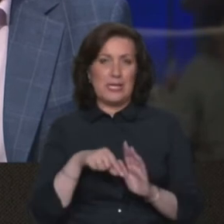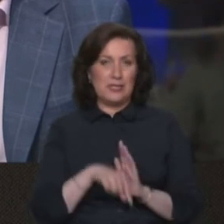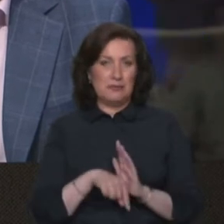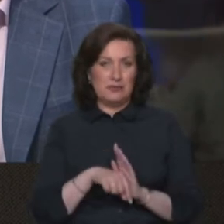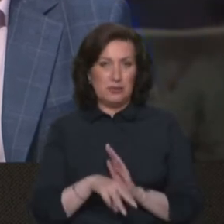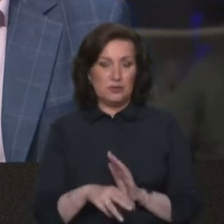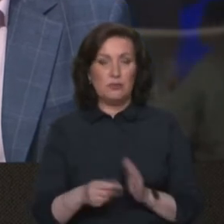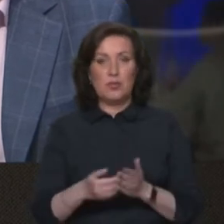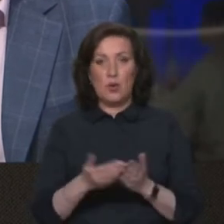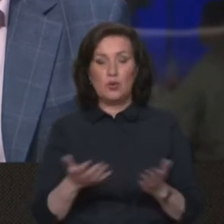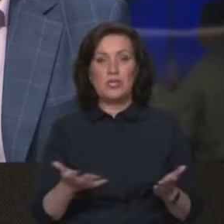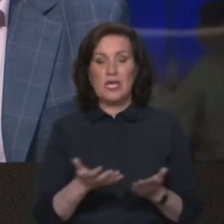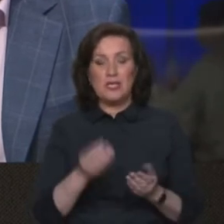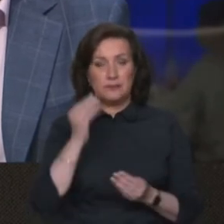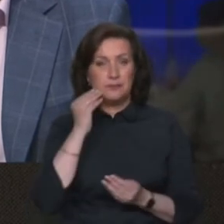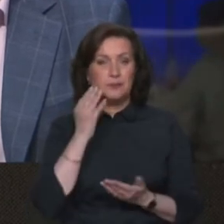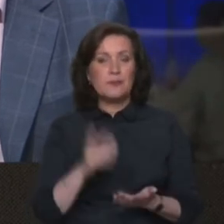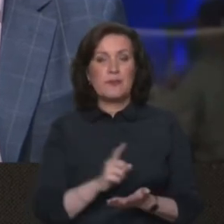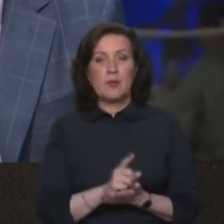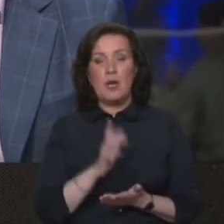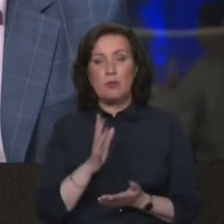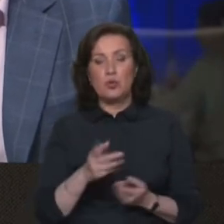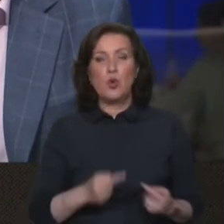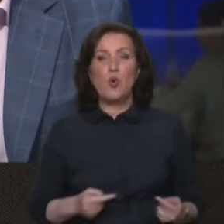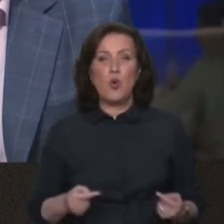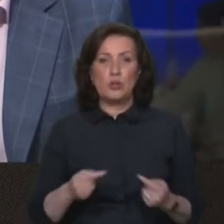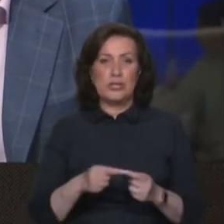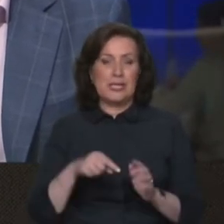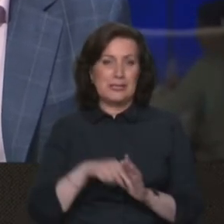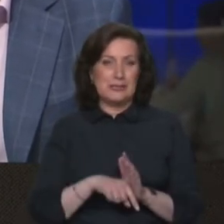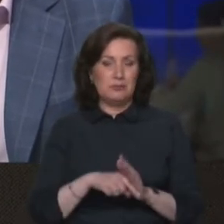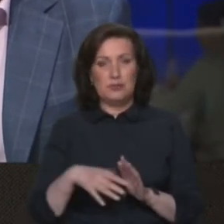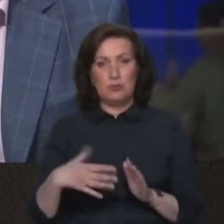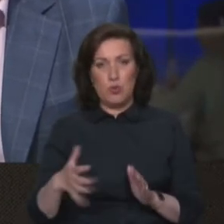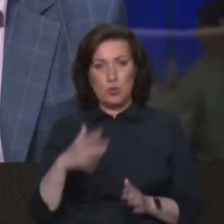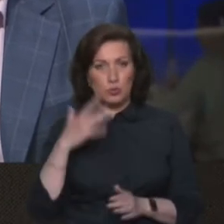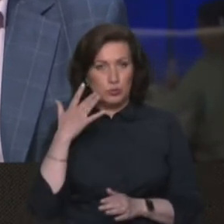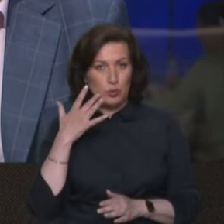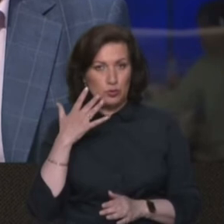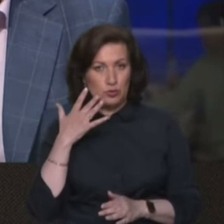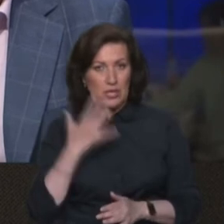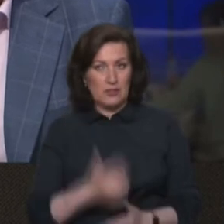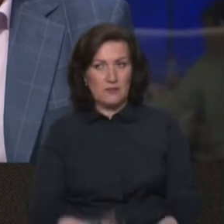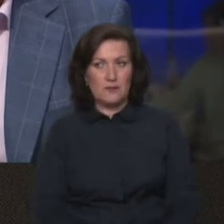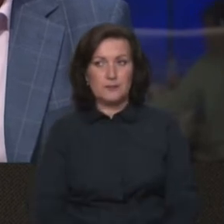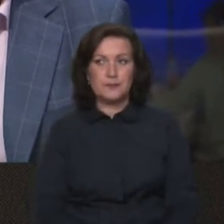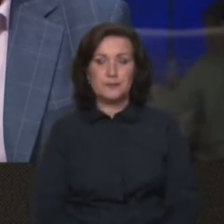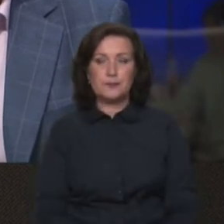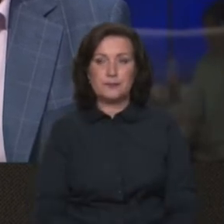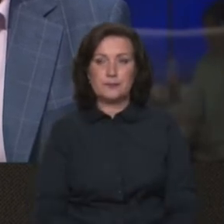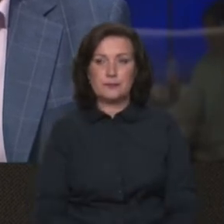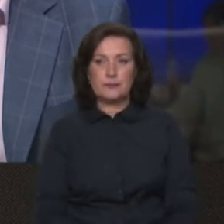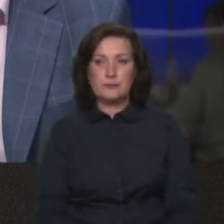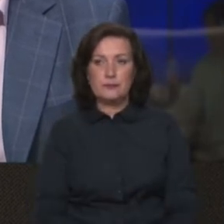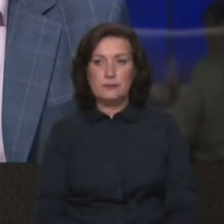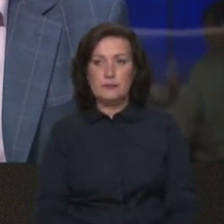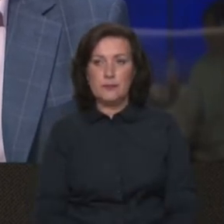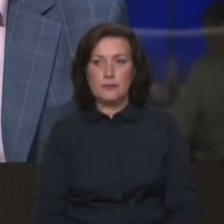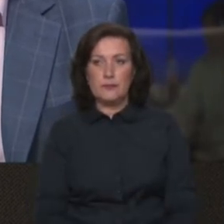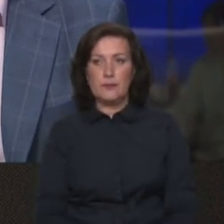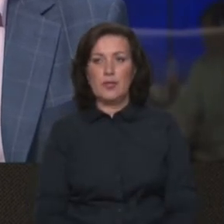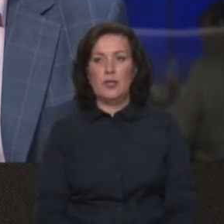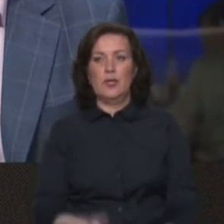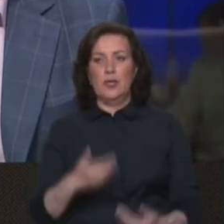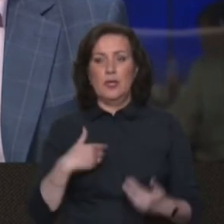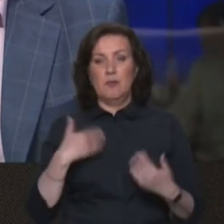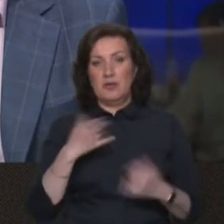змістом. Так от, яким, на вашу думку, має бути конкретний зміст з боку Сполучених Штатів Америки? Ну,